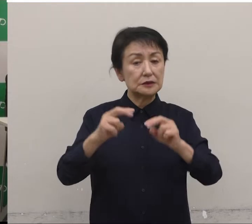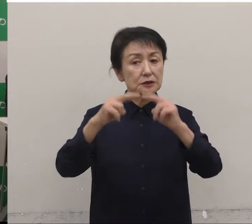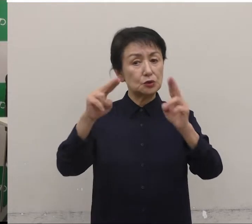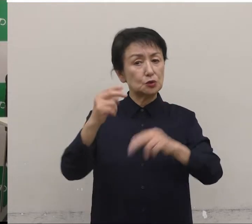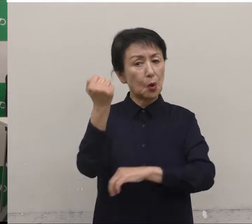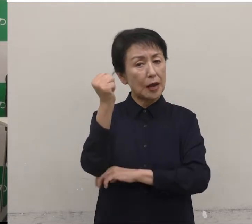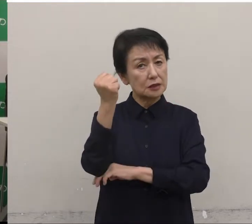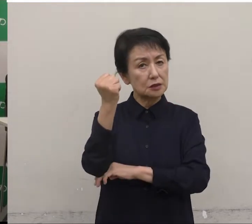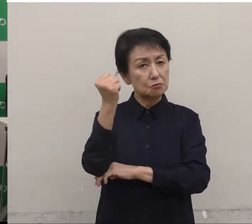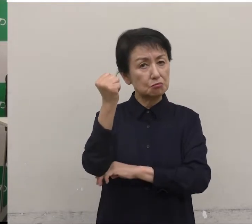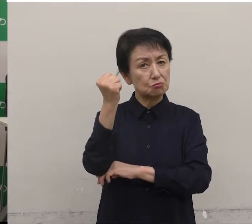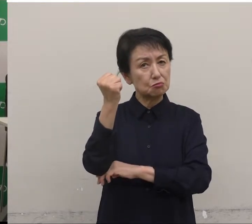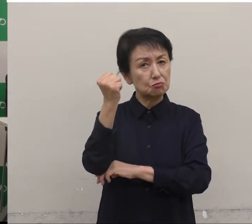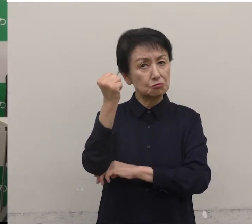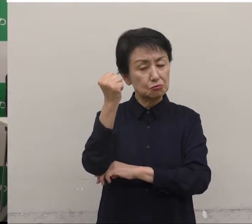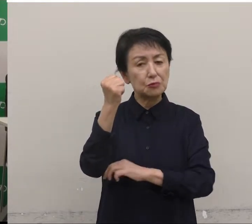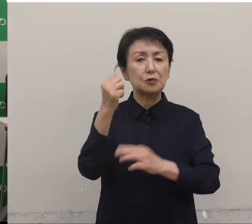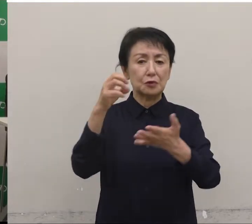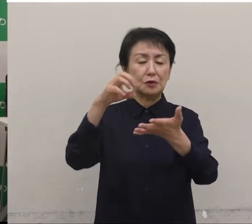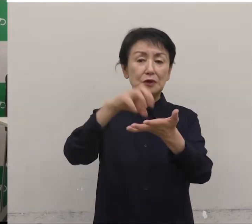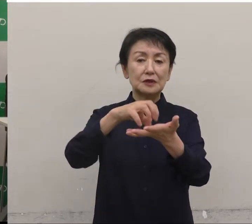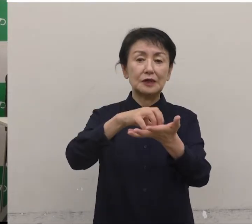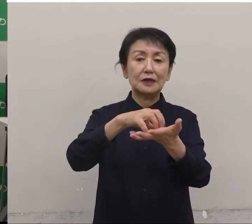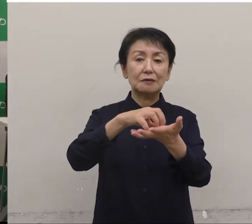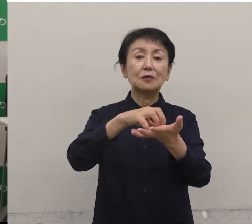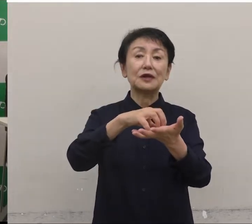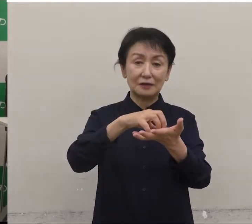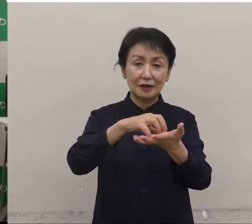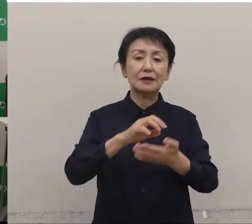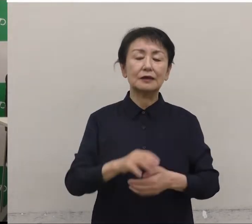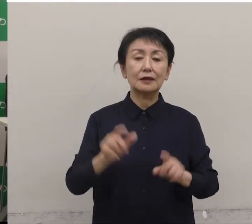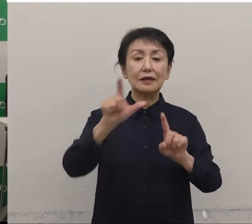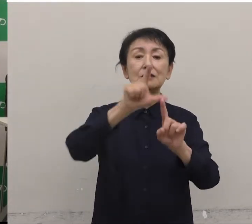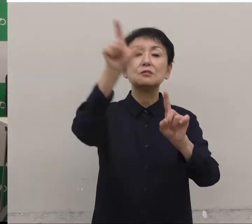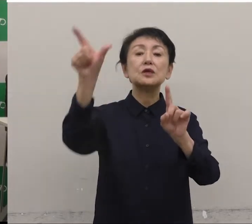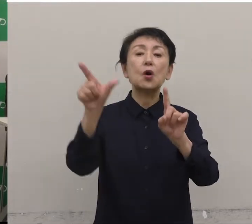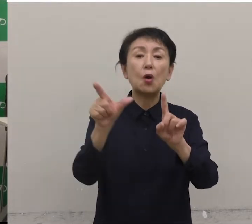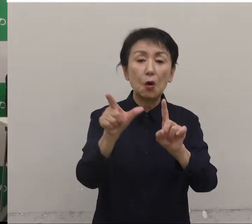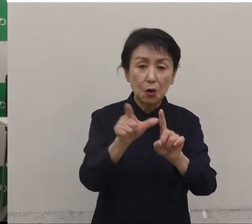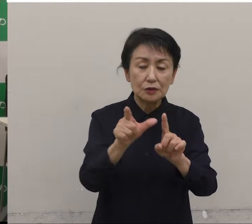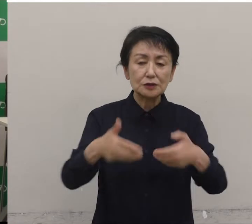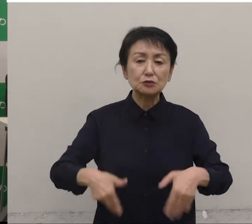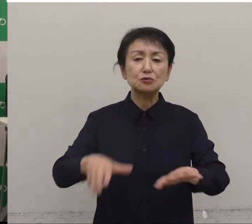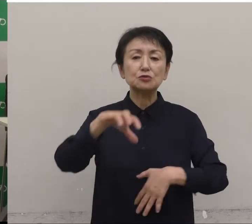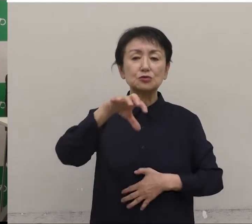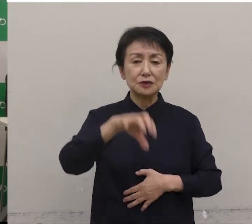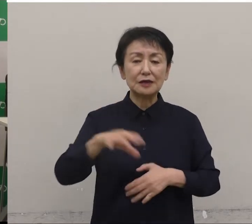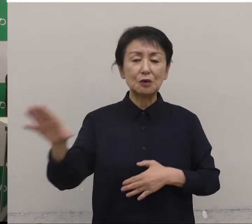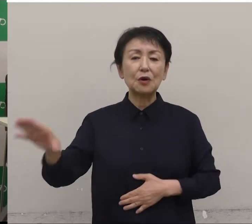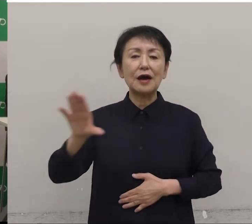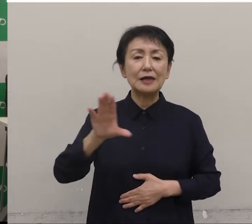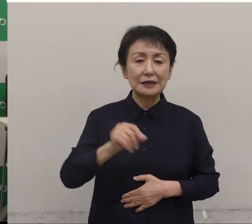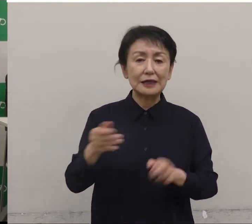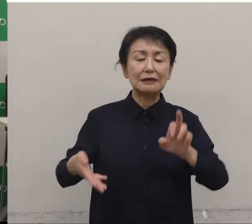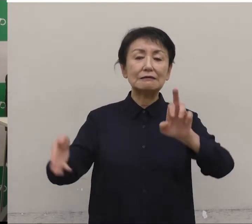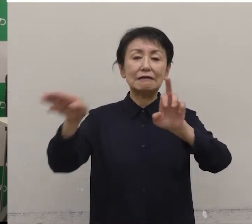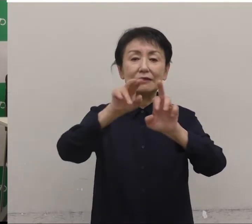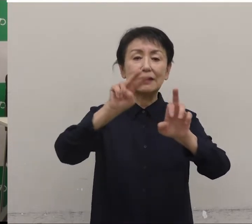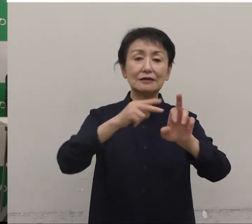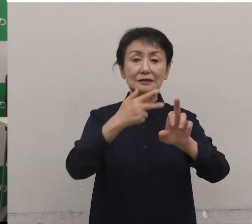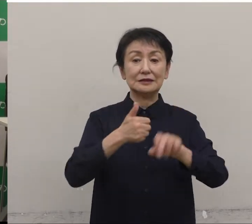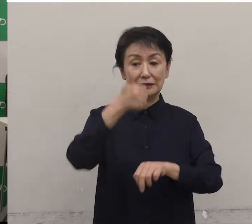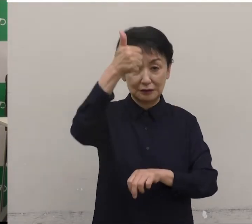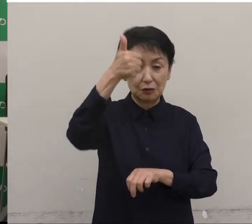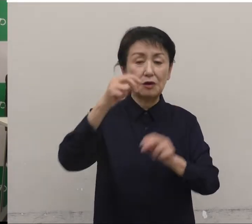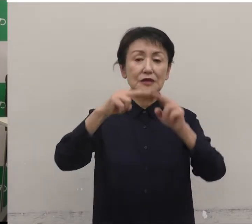ね、報じていただいたんですけれども、NPO 法人ふるさと回帰支援センターの理事長や静岡県相談員